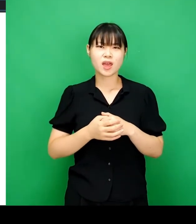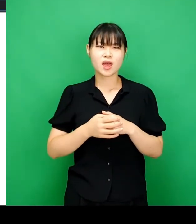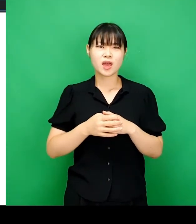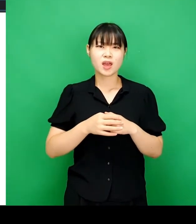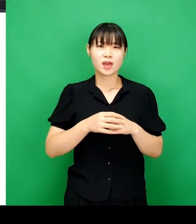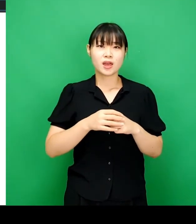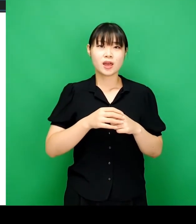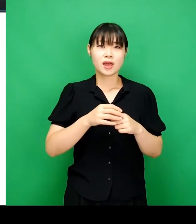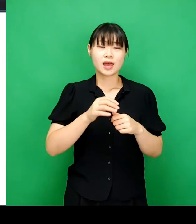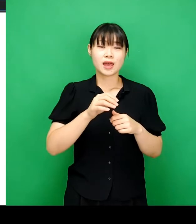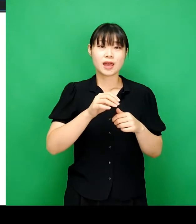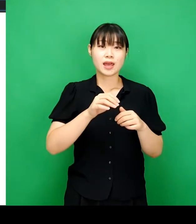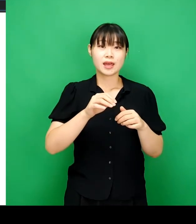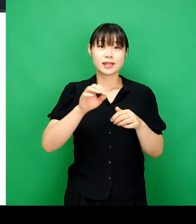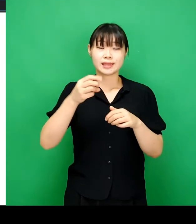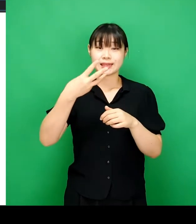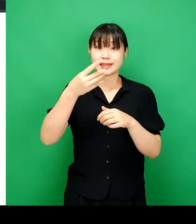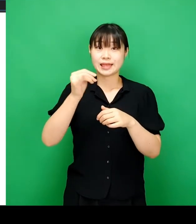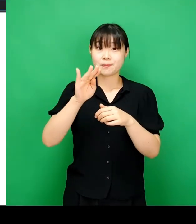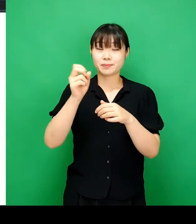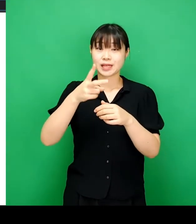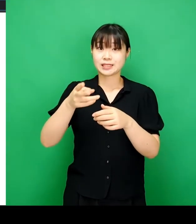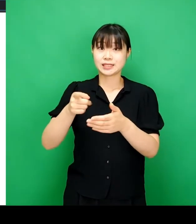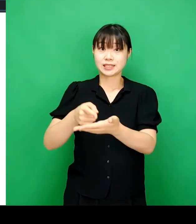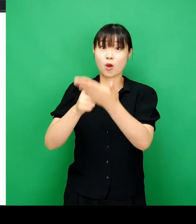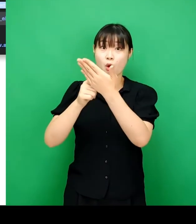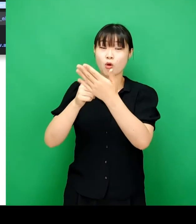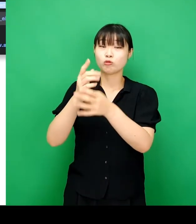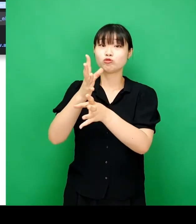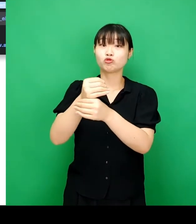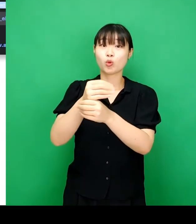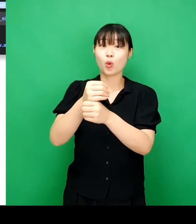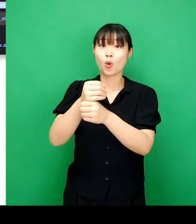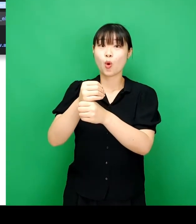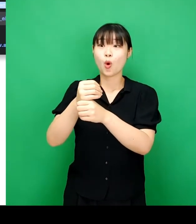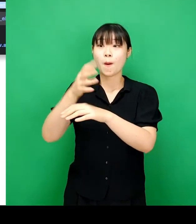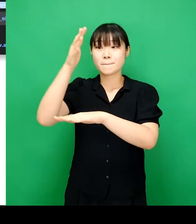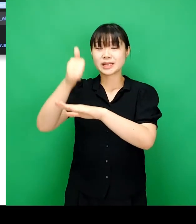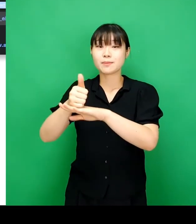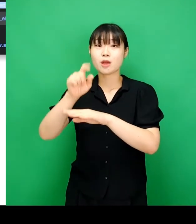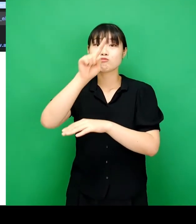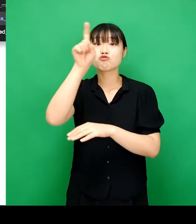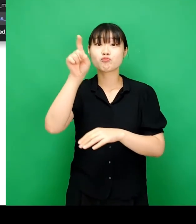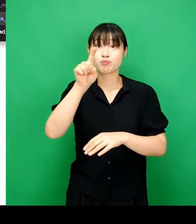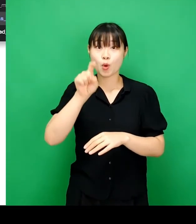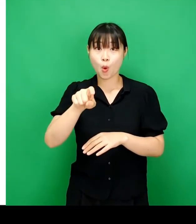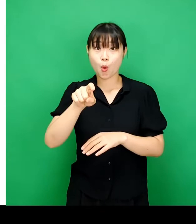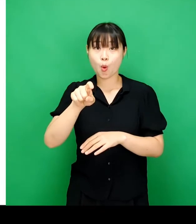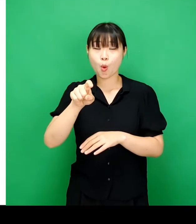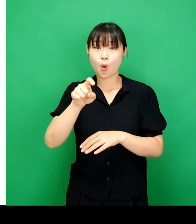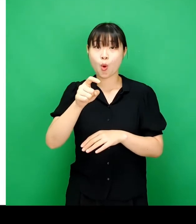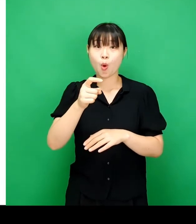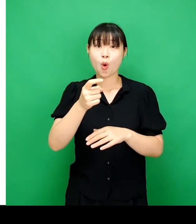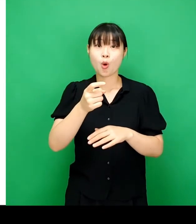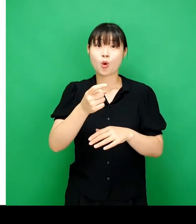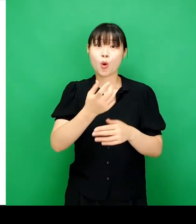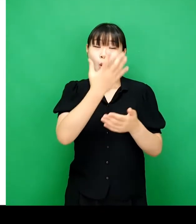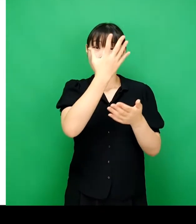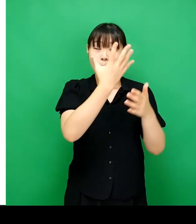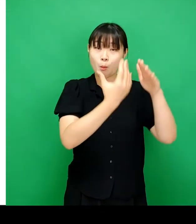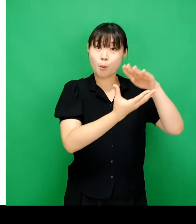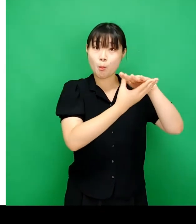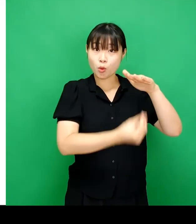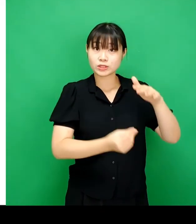조금 전에 리퀘스트 URL을 입력했던 탭을 열고 주소 끝에 물음표를 입력하고